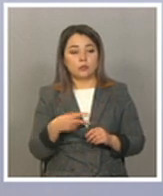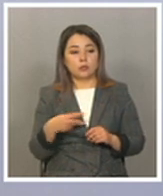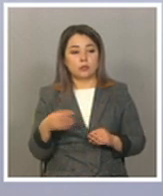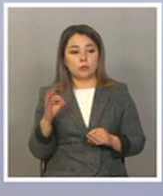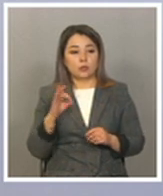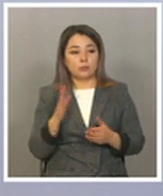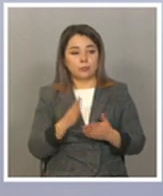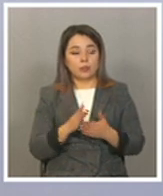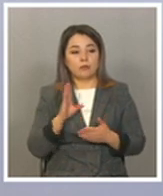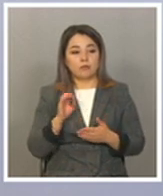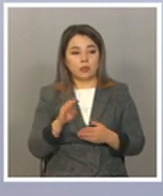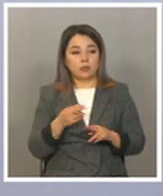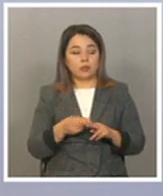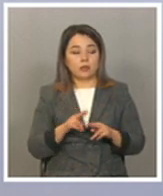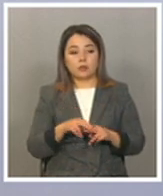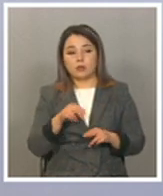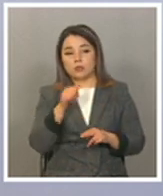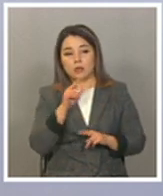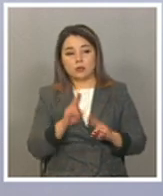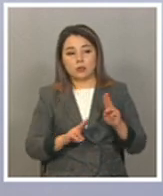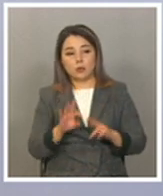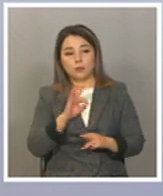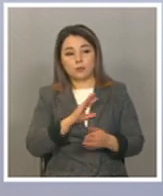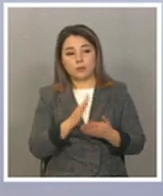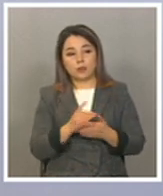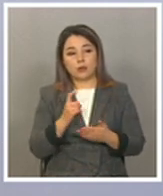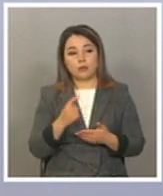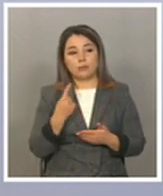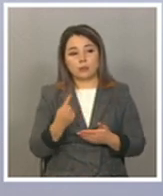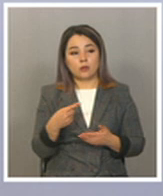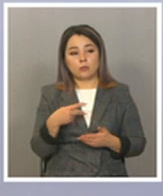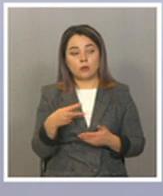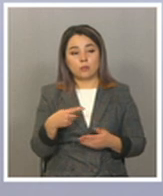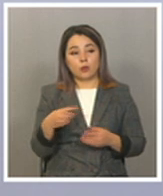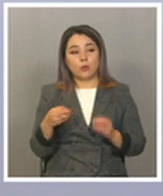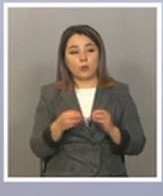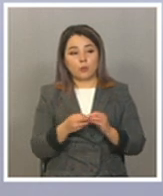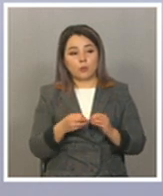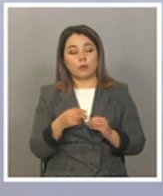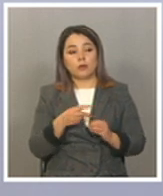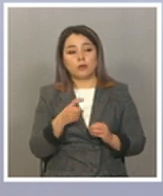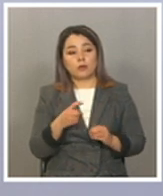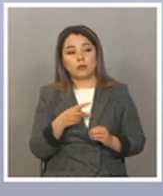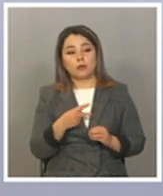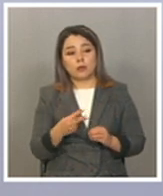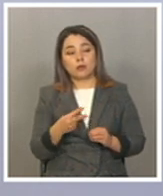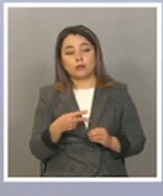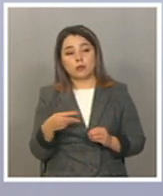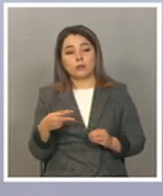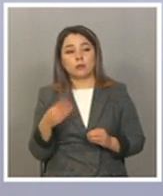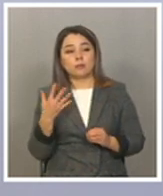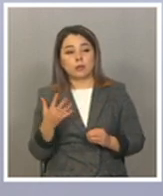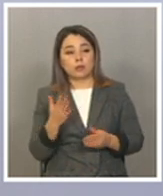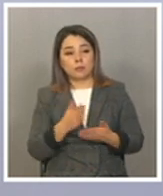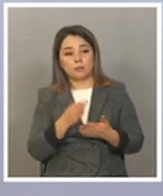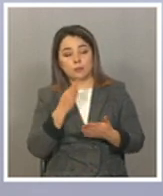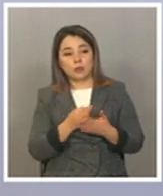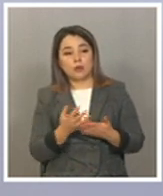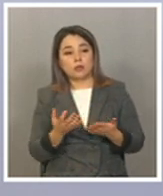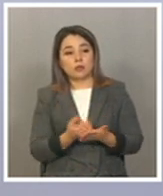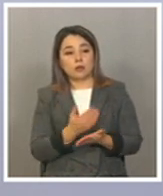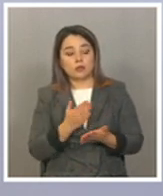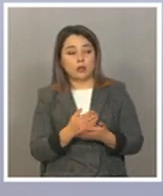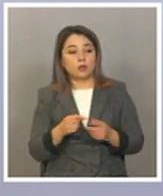арқылы келесі түбірлерді аламыз. X1 тең минус 10-ға, X2 тең 5-ке. Енді шыққан